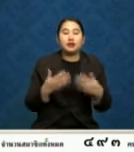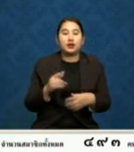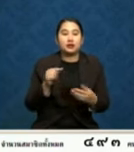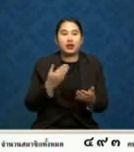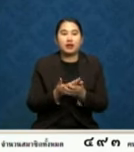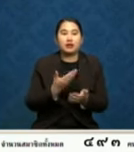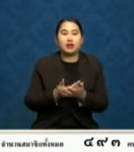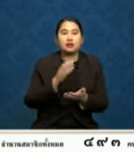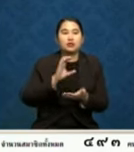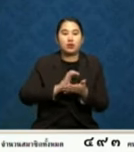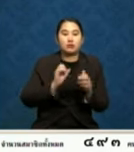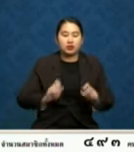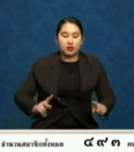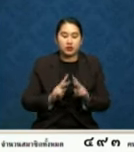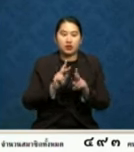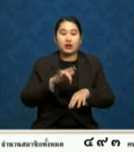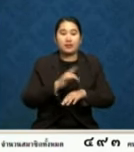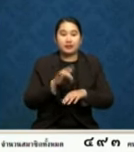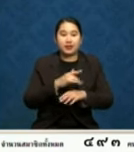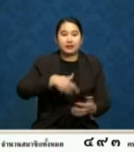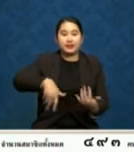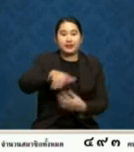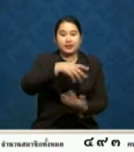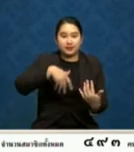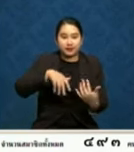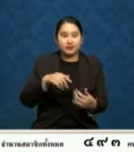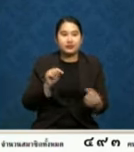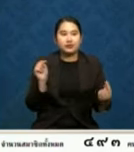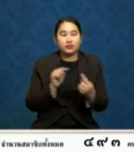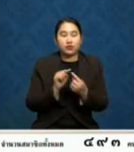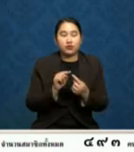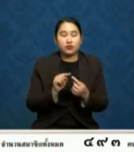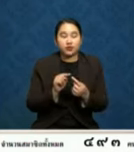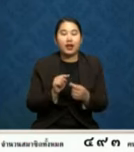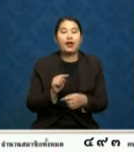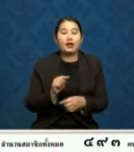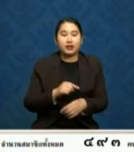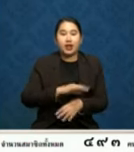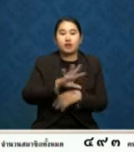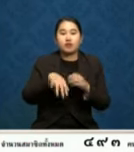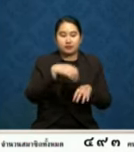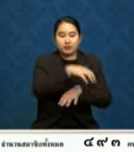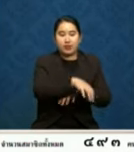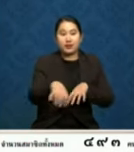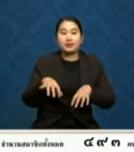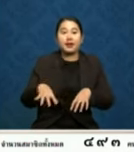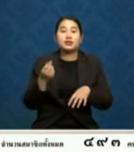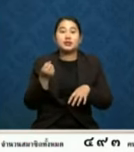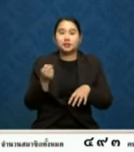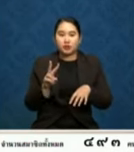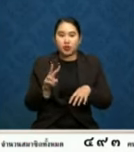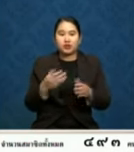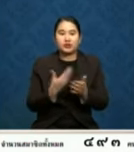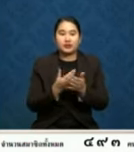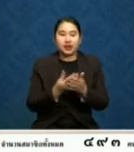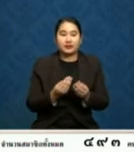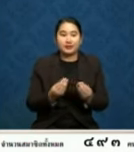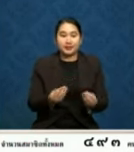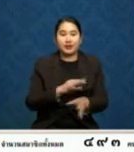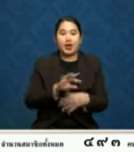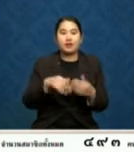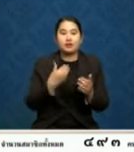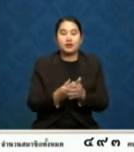งบประมาณของกระทรวงทรัพยากรธรรมชาติและสิ่งแวดล้อมนะครับที่ตั้งทั้งหมดครับท่านประธานรวม 12หน่วยงานหน่วยรับงบประมาณทั้งหมดนะ